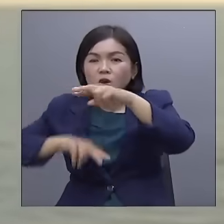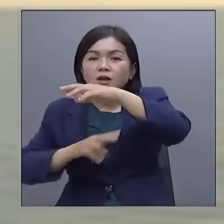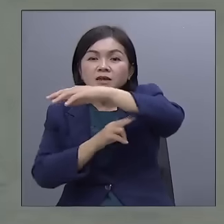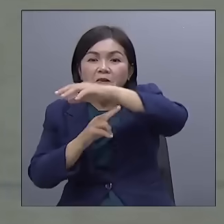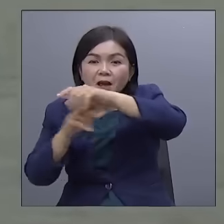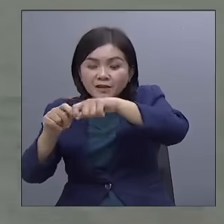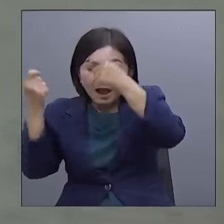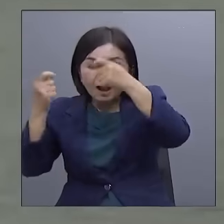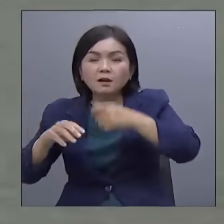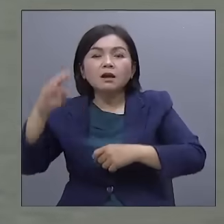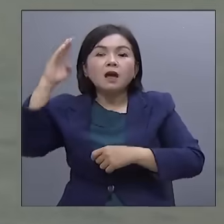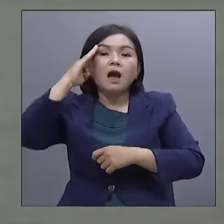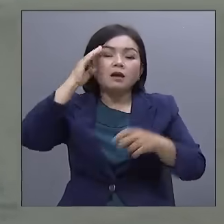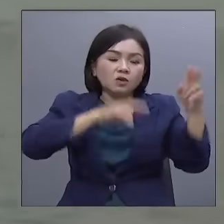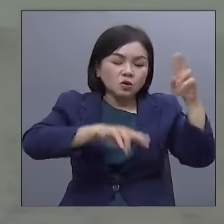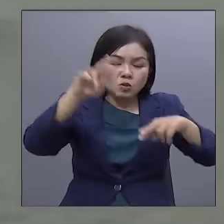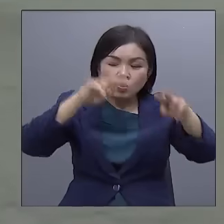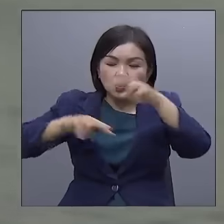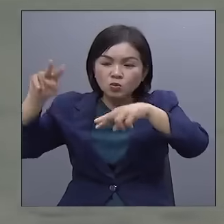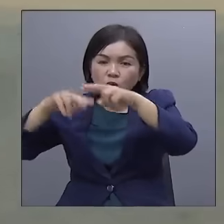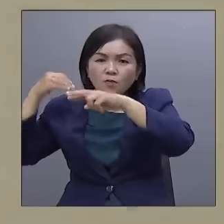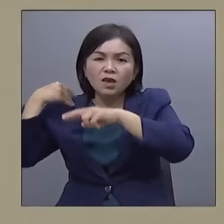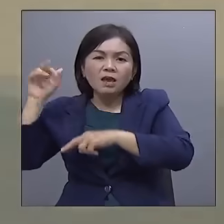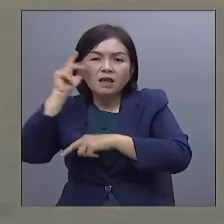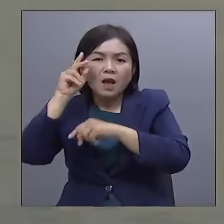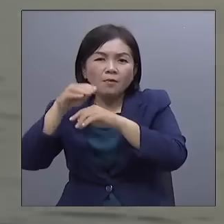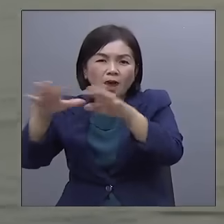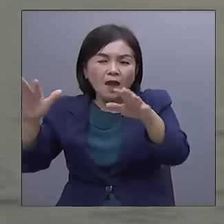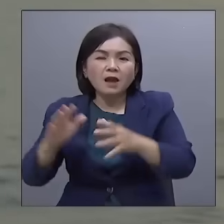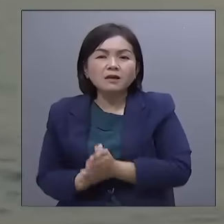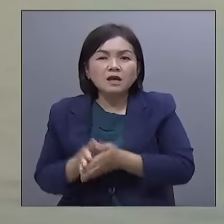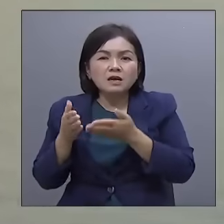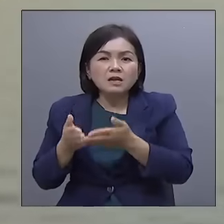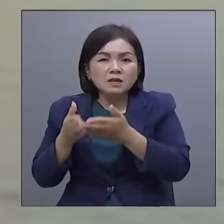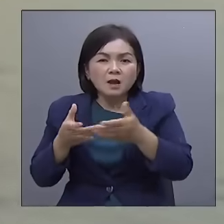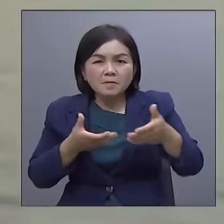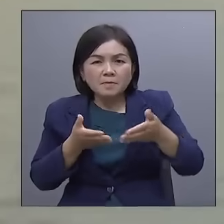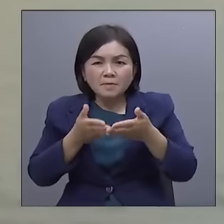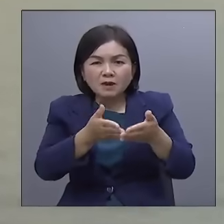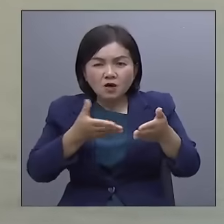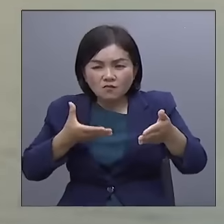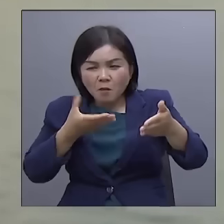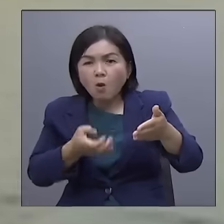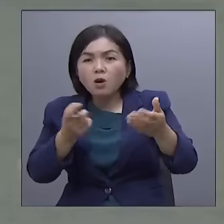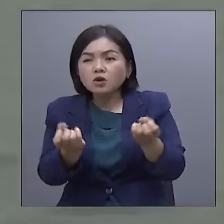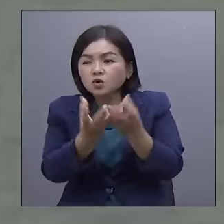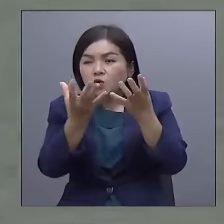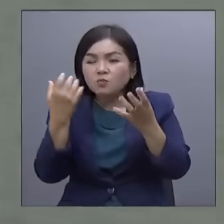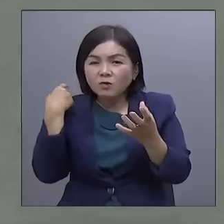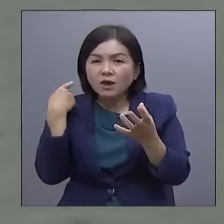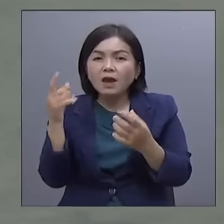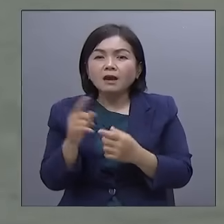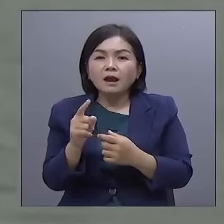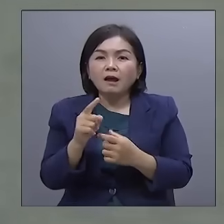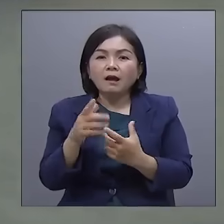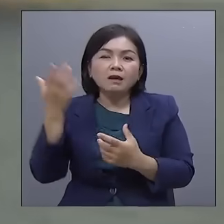เคิร์กรอบที่แล้วค่ะเพราะว่าตอนนั้นมีกระแสข่าวว่าเรือโดรนของยูเครนอาจจะมีเอี่ยวในการโจมตีด้วยขณะที่นับ